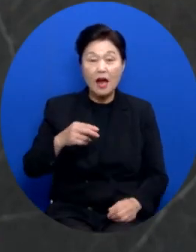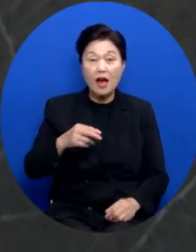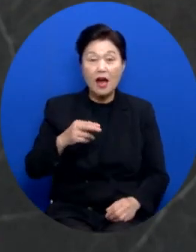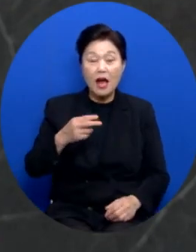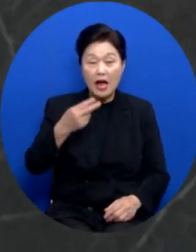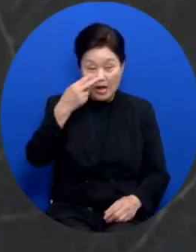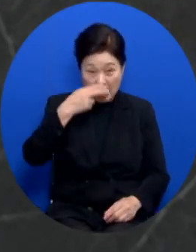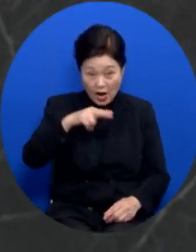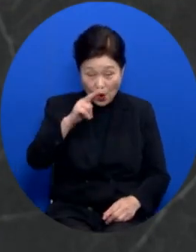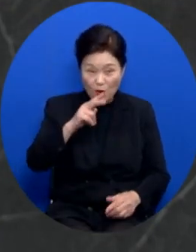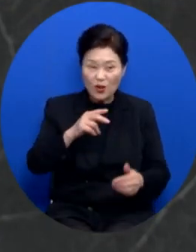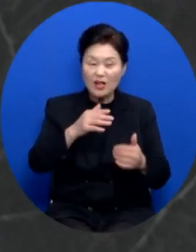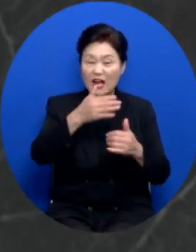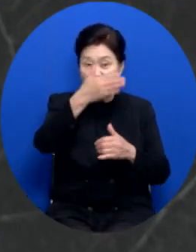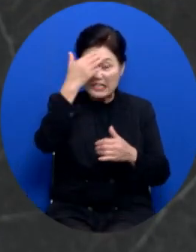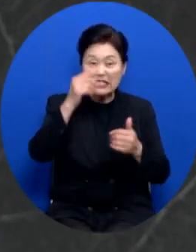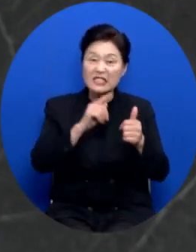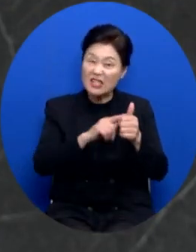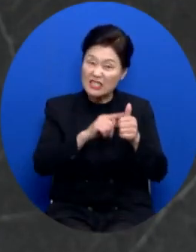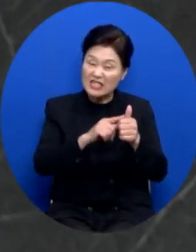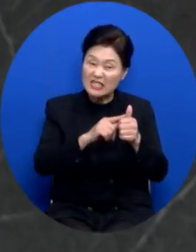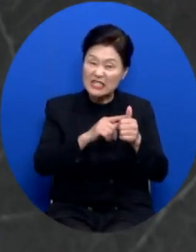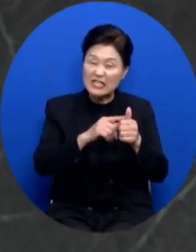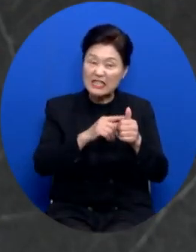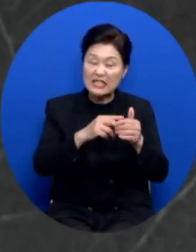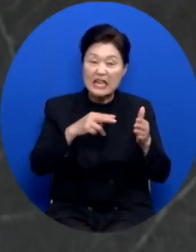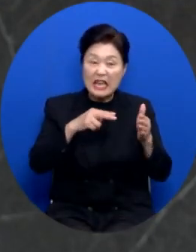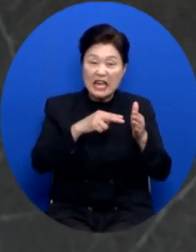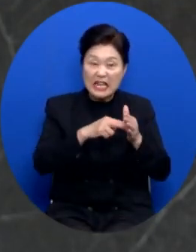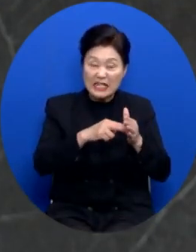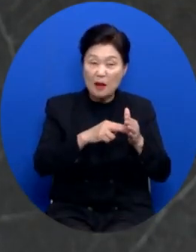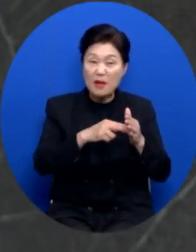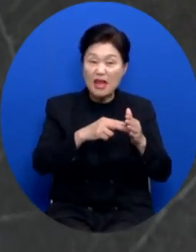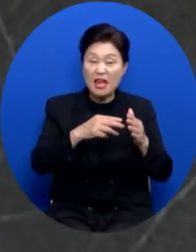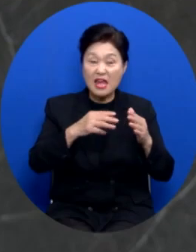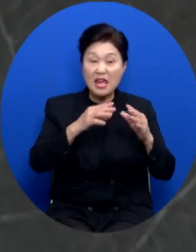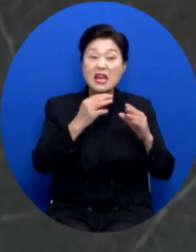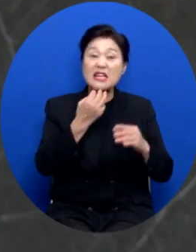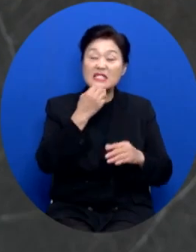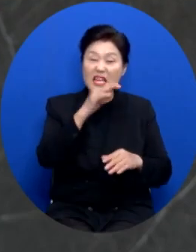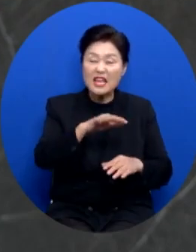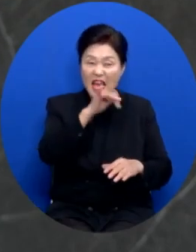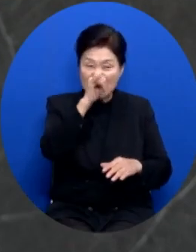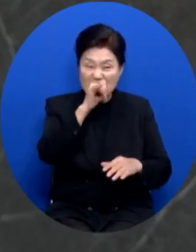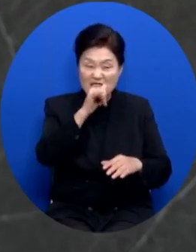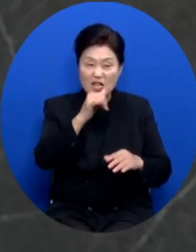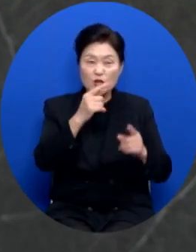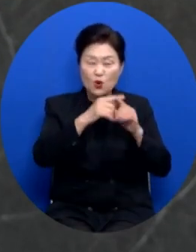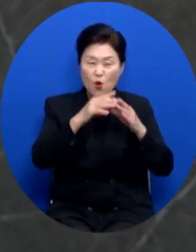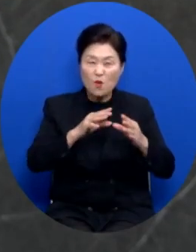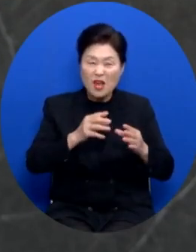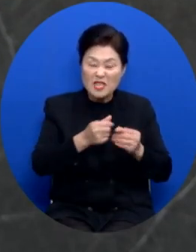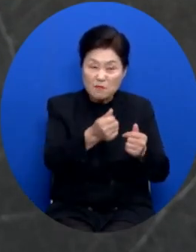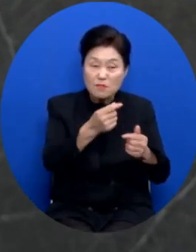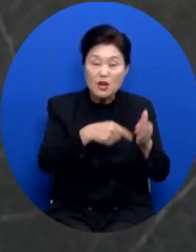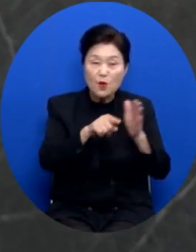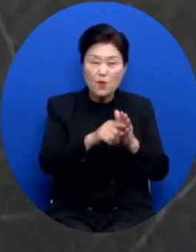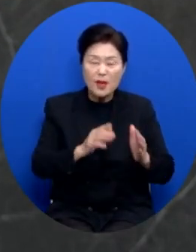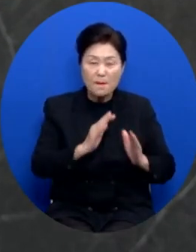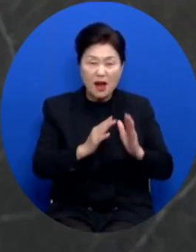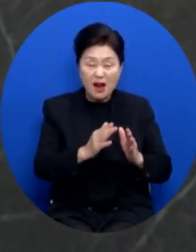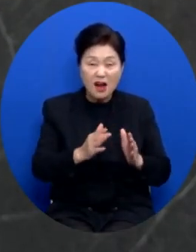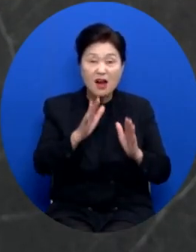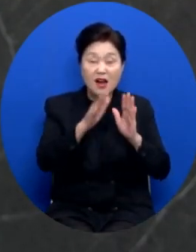다색 있는 교회를 멸하러 혈기가 하여 달려갈 때 우리 주님이 그를